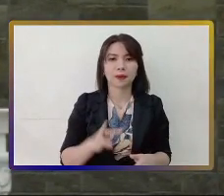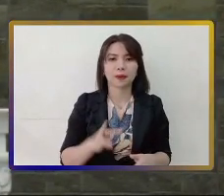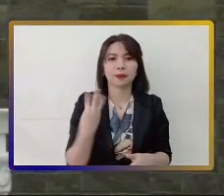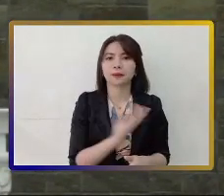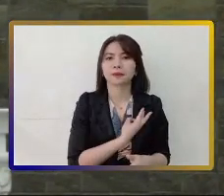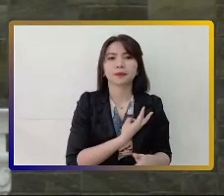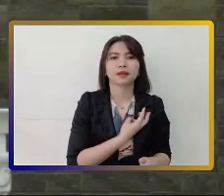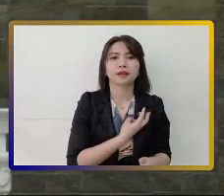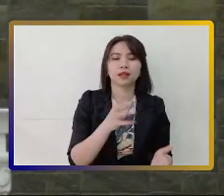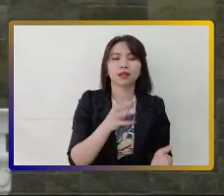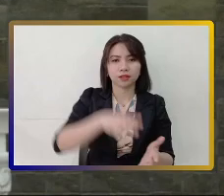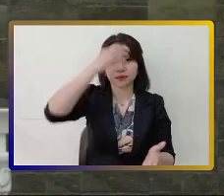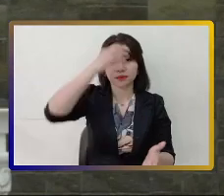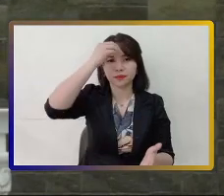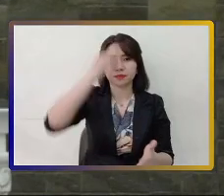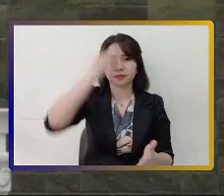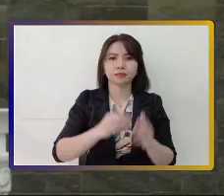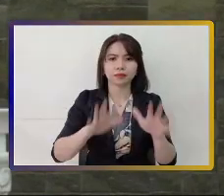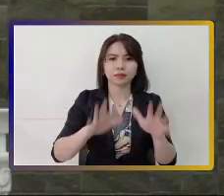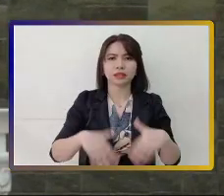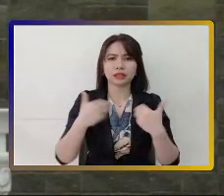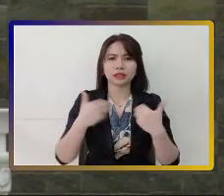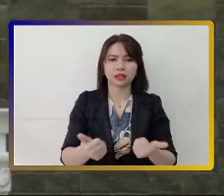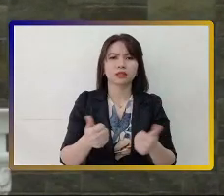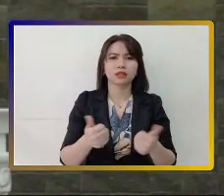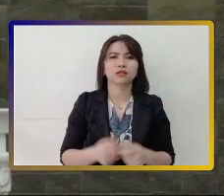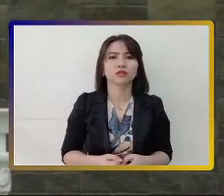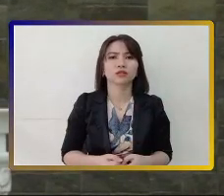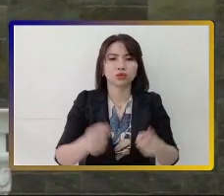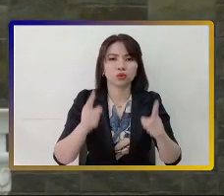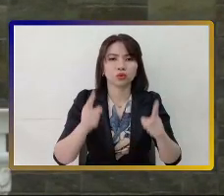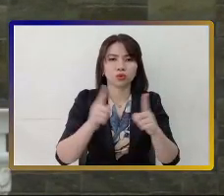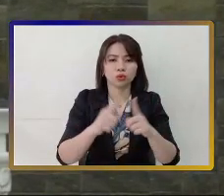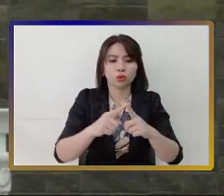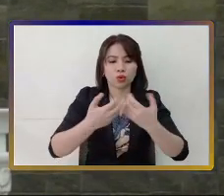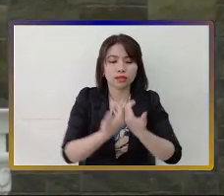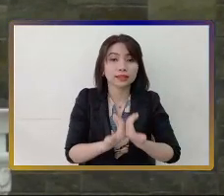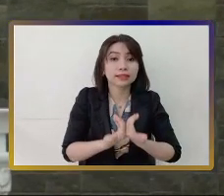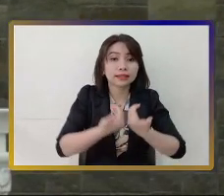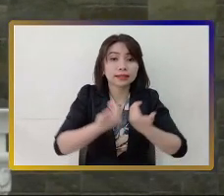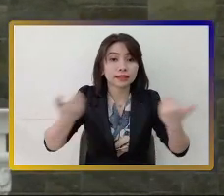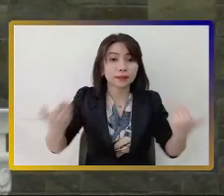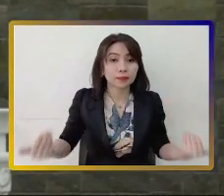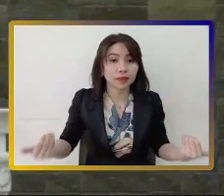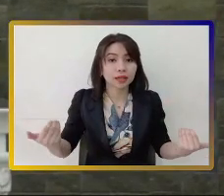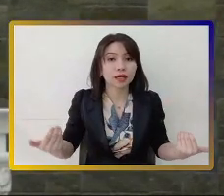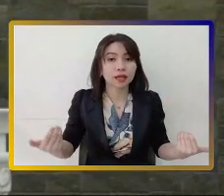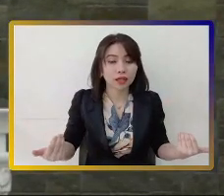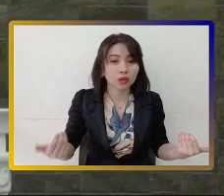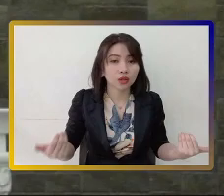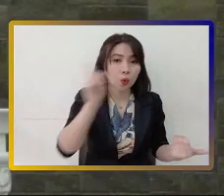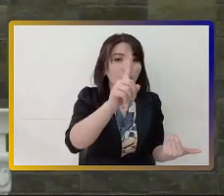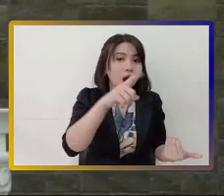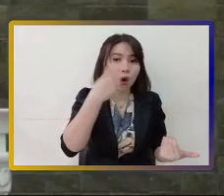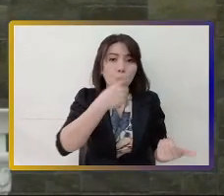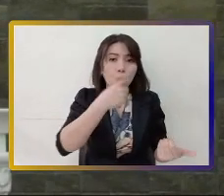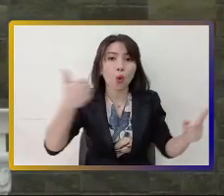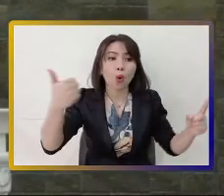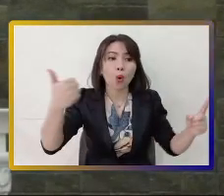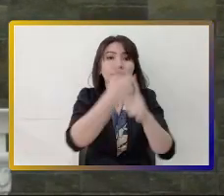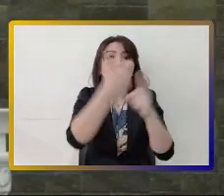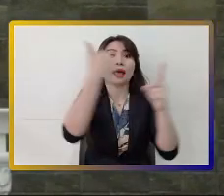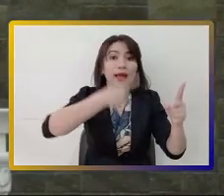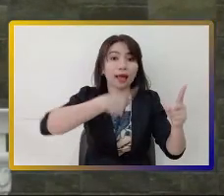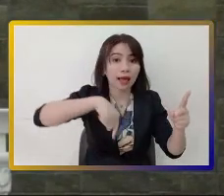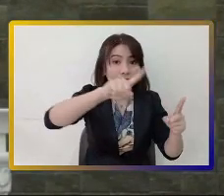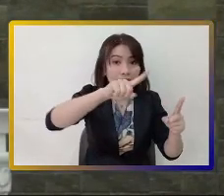tayo kung paano po natin ihiwalay ang isang umaatake sa atin at yung totoong tayo.